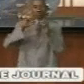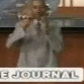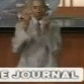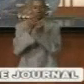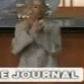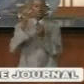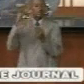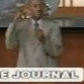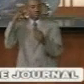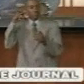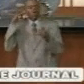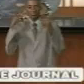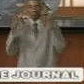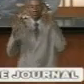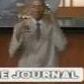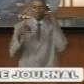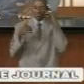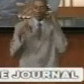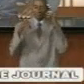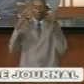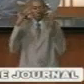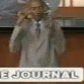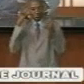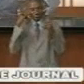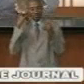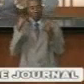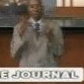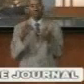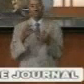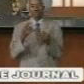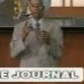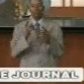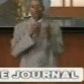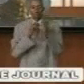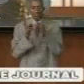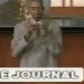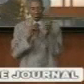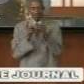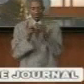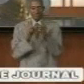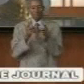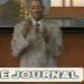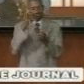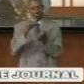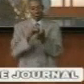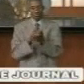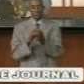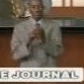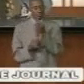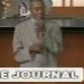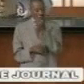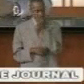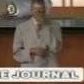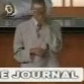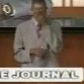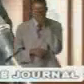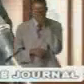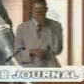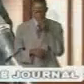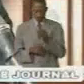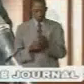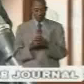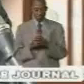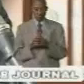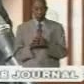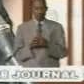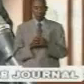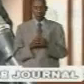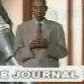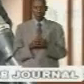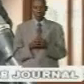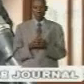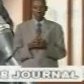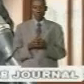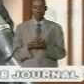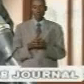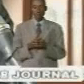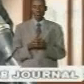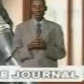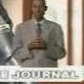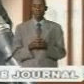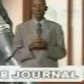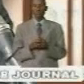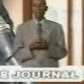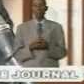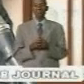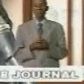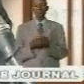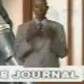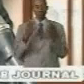des entreprises de téléphonie cellulaire. Il a été reçu par notre confrère Guy Matondo. Regardez. Nous sommes un